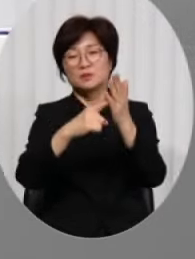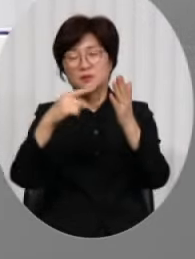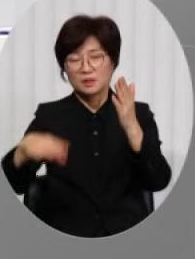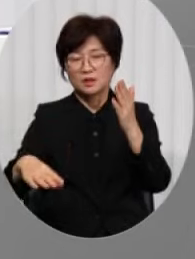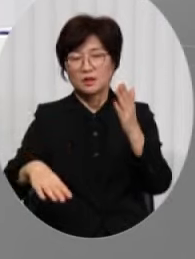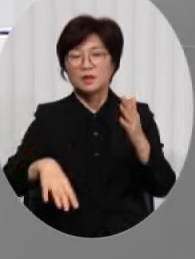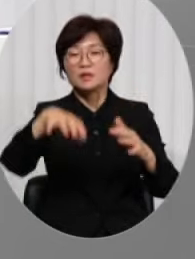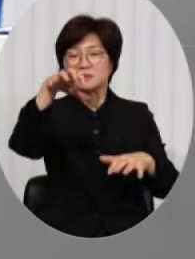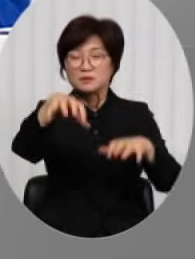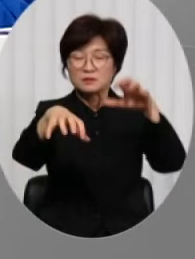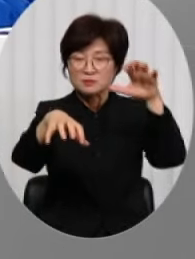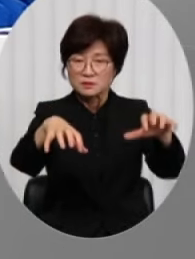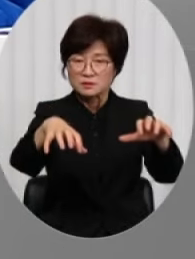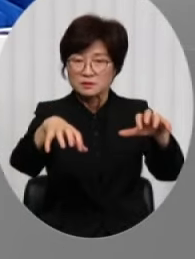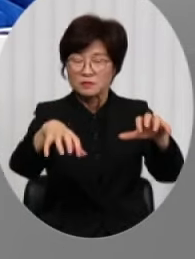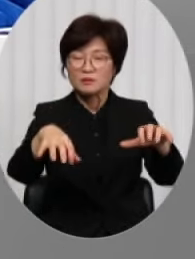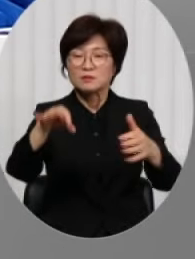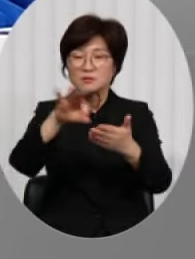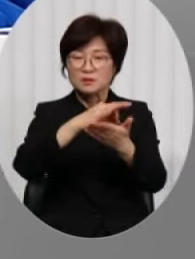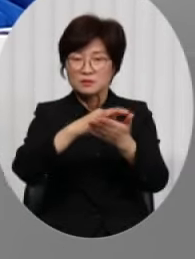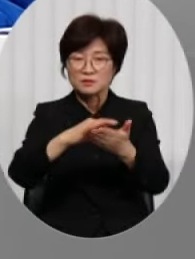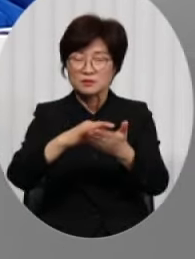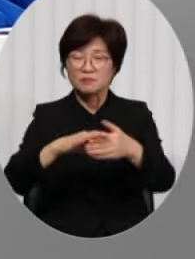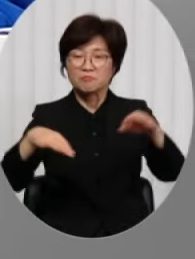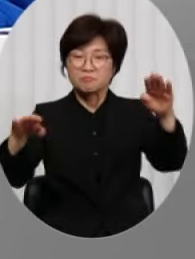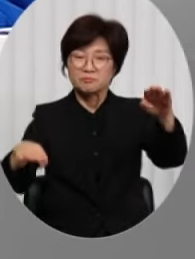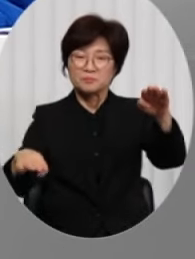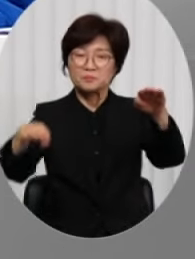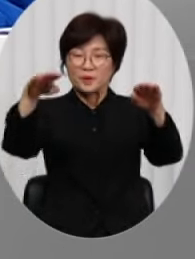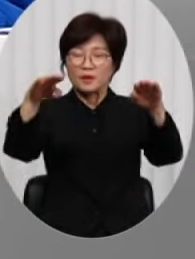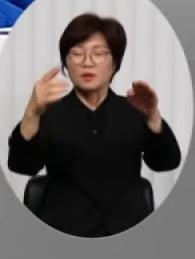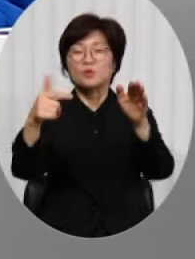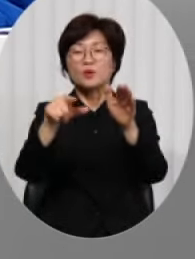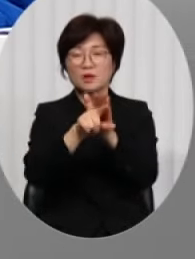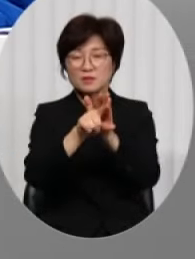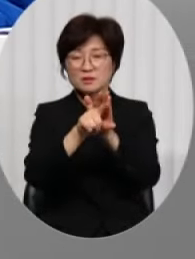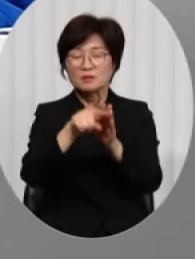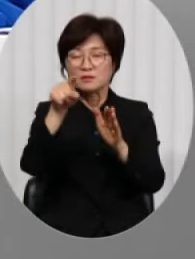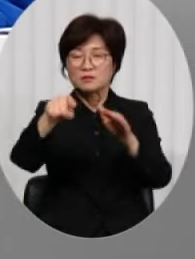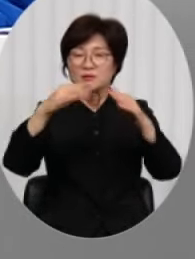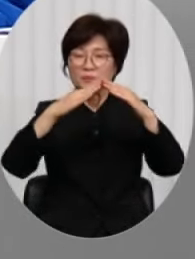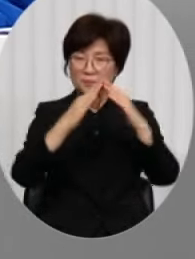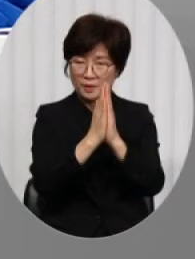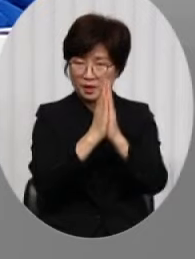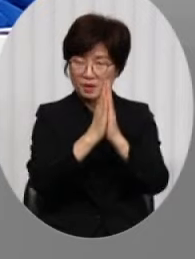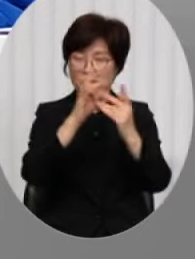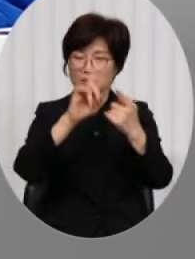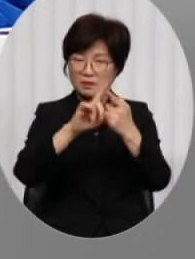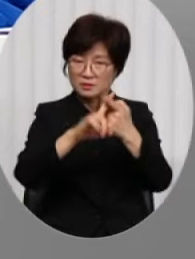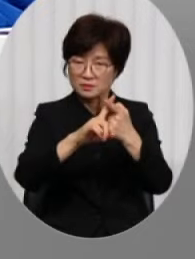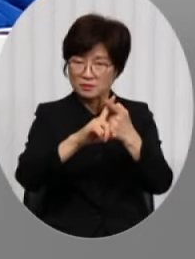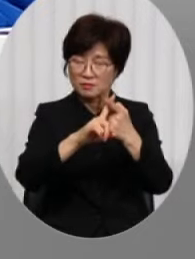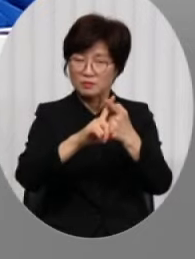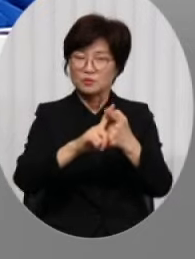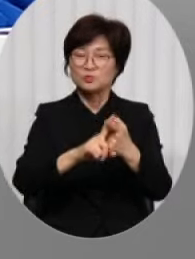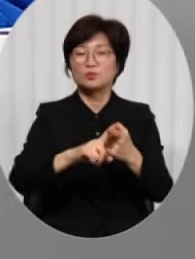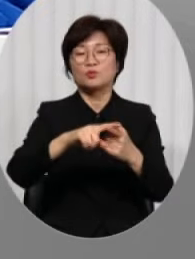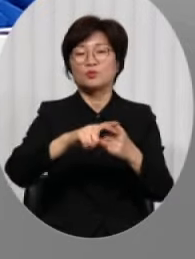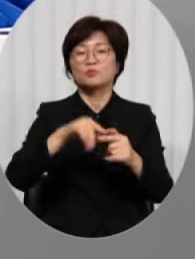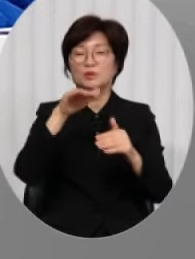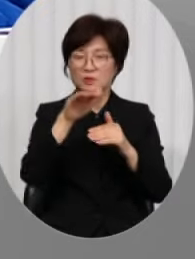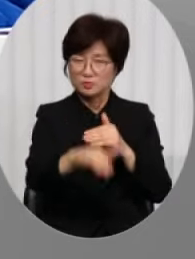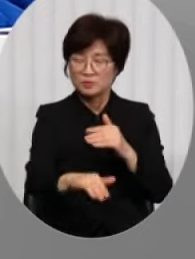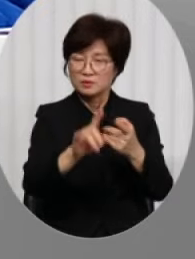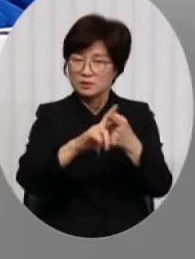간의 재정 격차를 완화하는 데 쓰고 있다는 것을 알고 계십니까? 그렇기 때문에 거기에 대해서 종부세에 대해서 폐지하거나 완화하는 것을 찬성하시는 겁니까? 한번